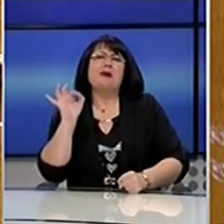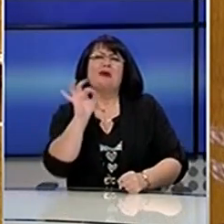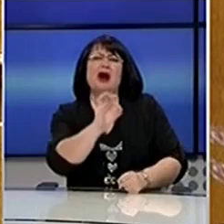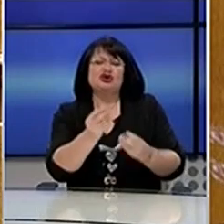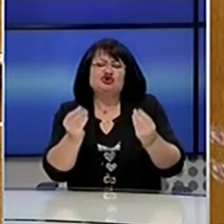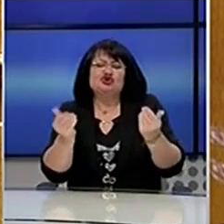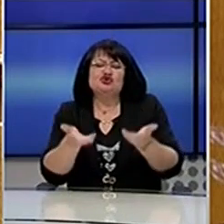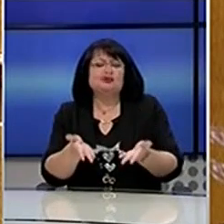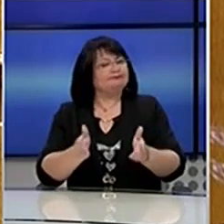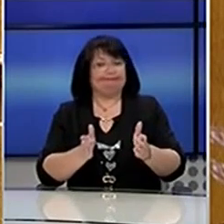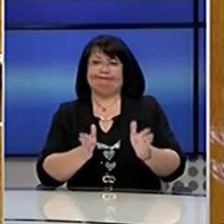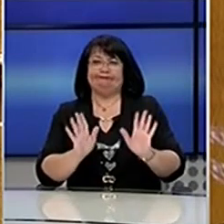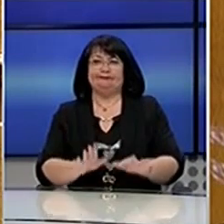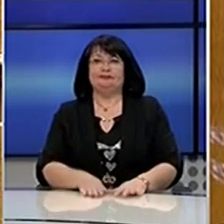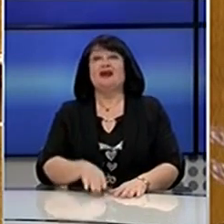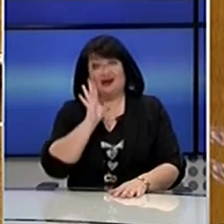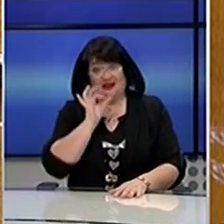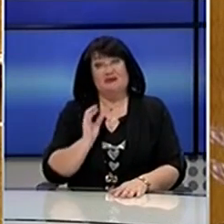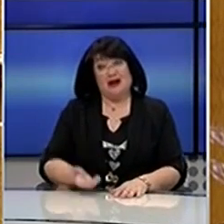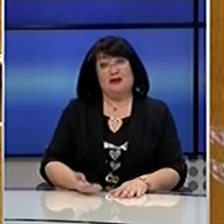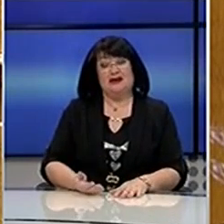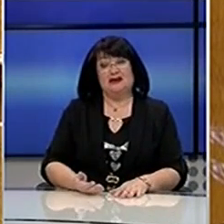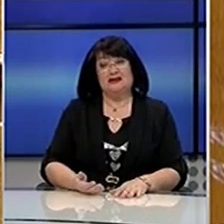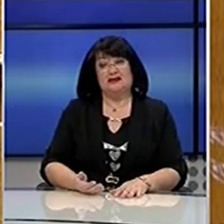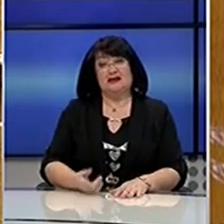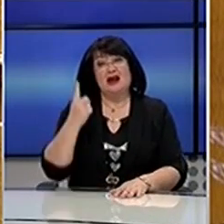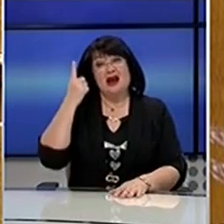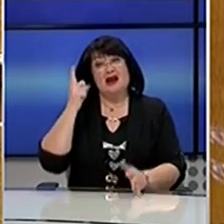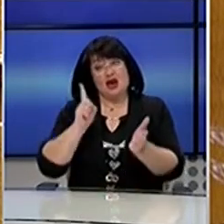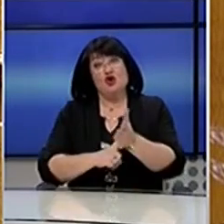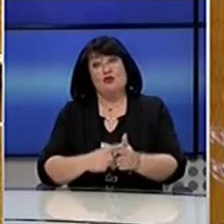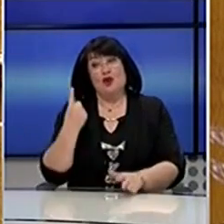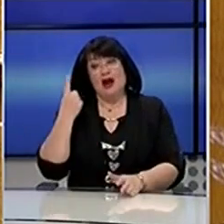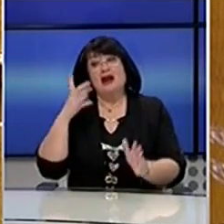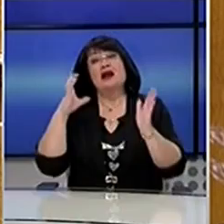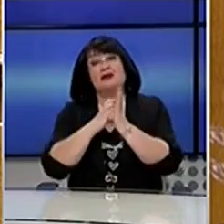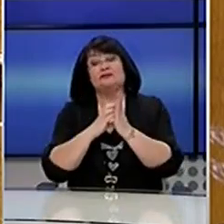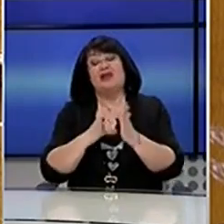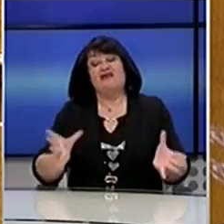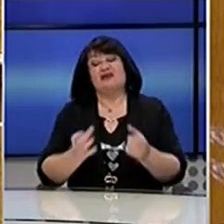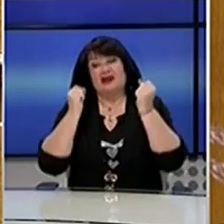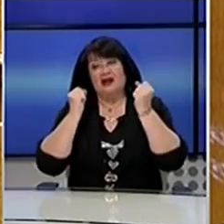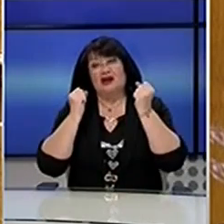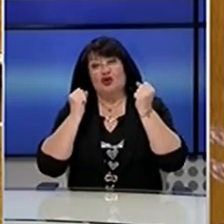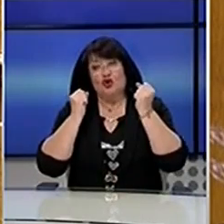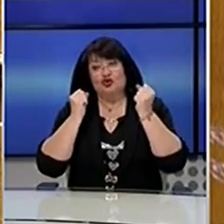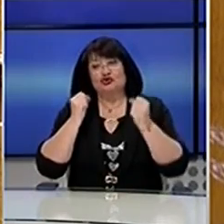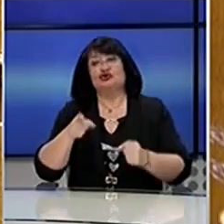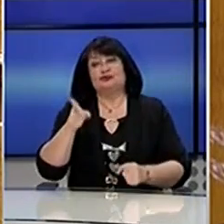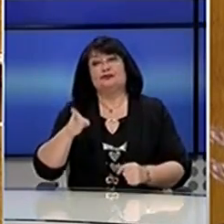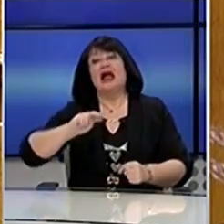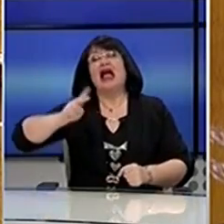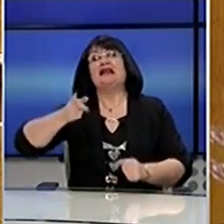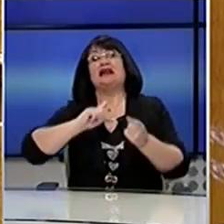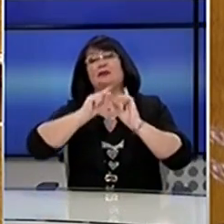έτσι. Πράγματι, με ένα νόμο και με ένα άρθρο. Πάλι καλά που δεν κηρύξατε το νέο υγειονομικό